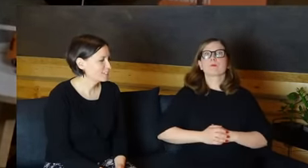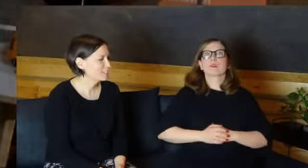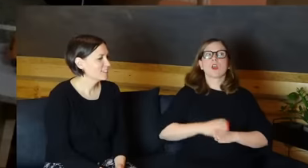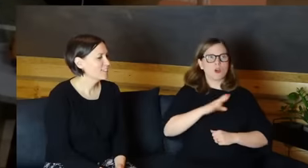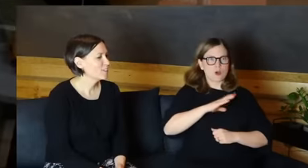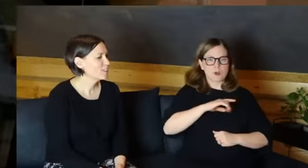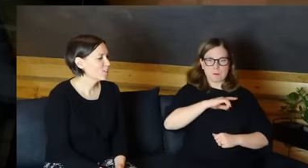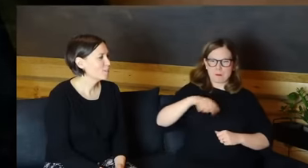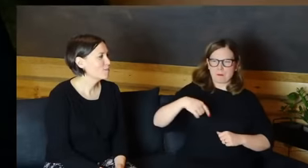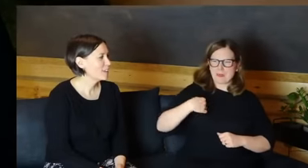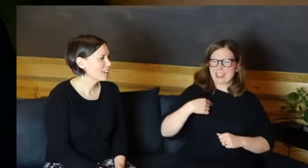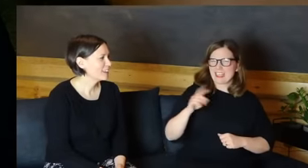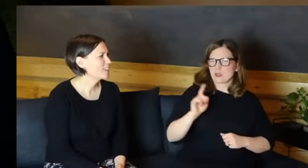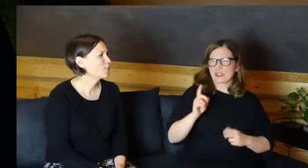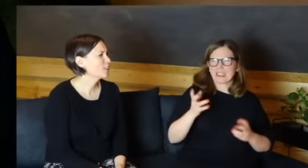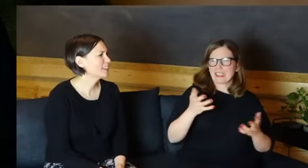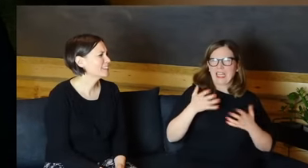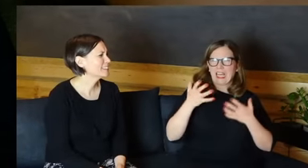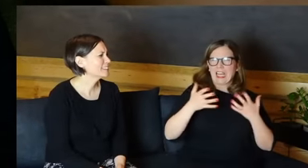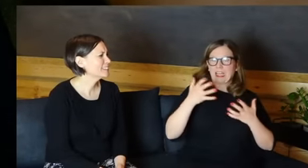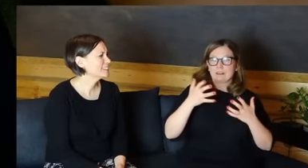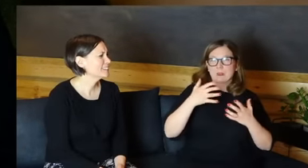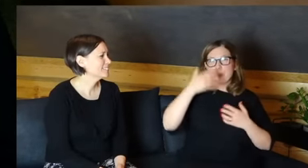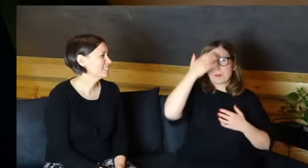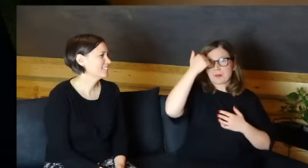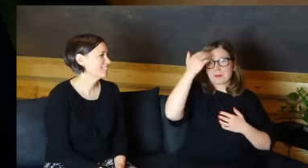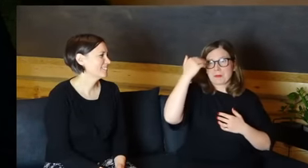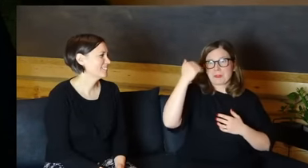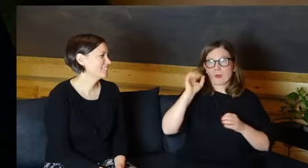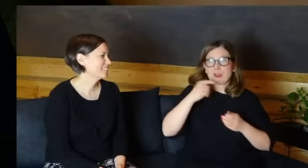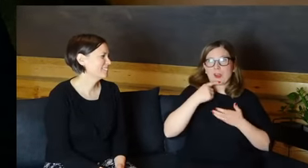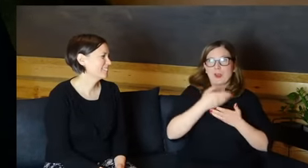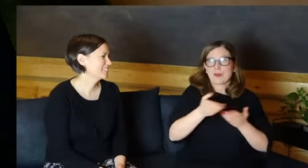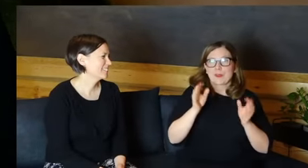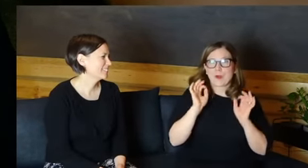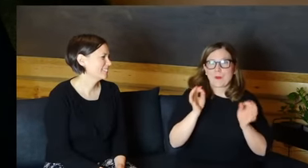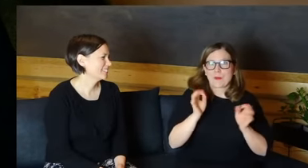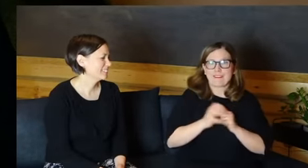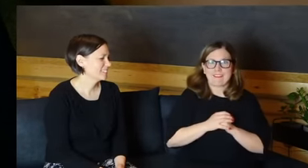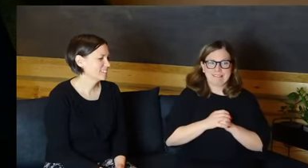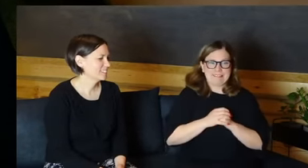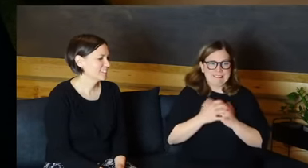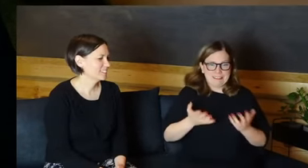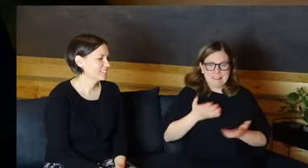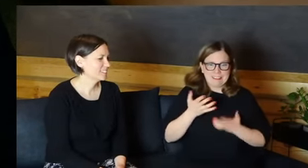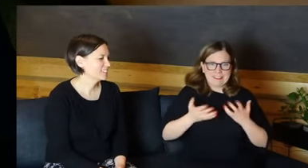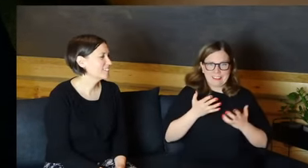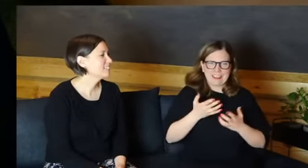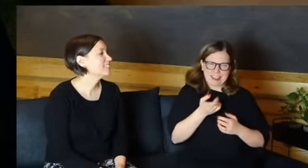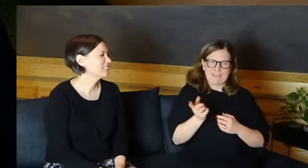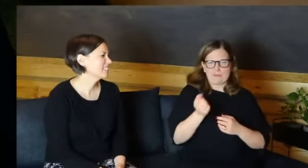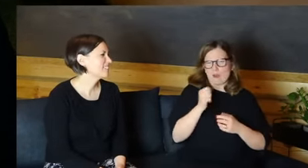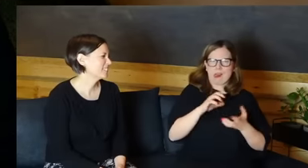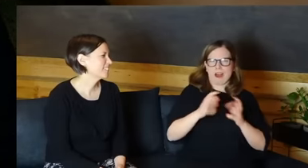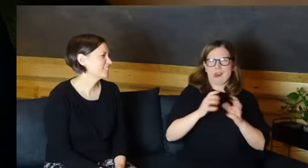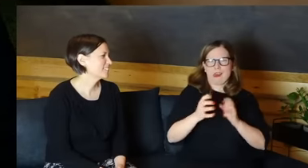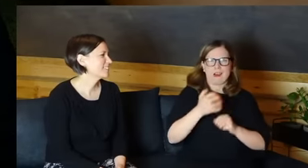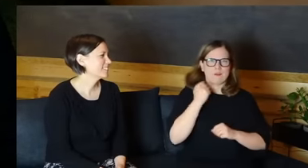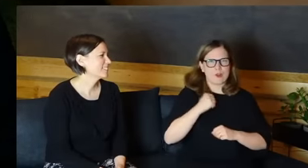meidän jotain sinne päin. En muista enempää, mutta alku on kutakuinkin noin, niin jokainen voi sitten soveltaa siihen,